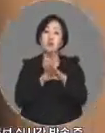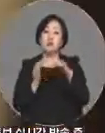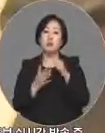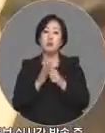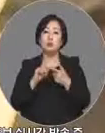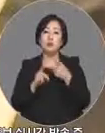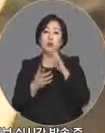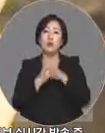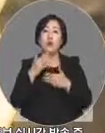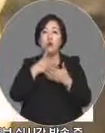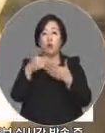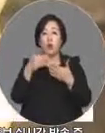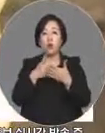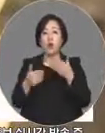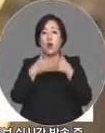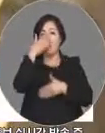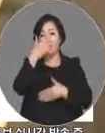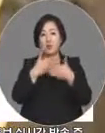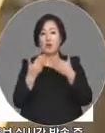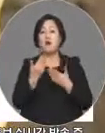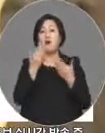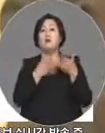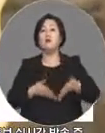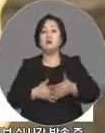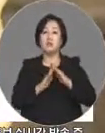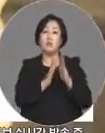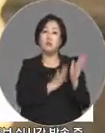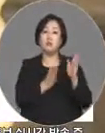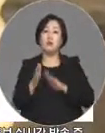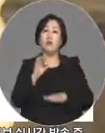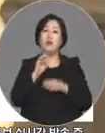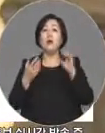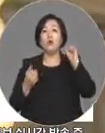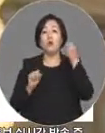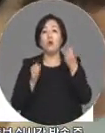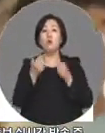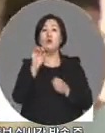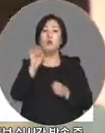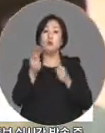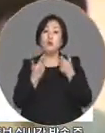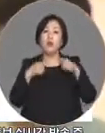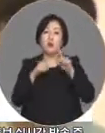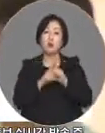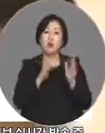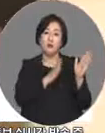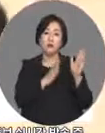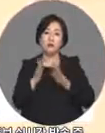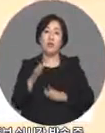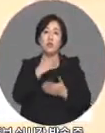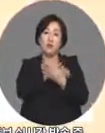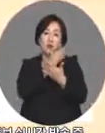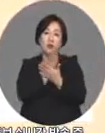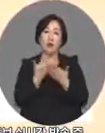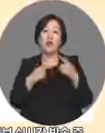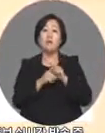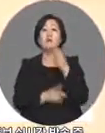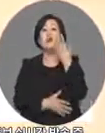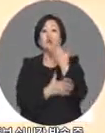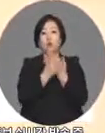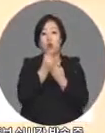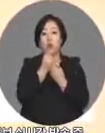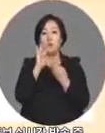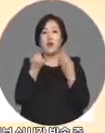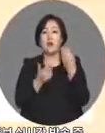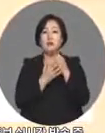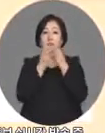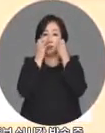회화, 미디어 아트 설치뿐만 아니라 공연, 비보잉 모든 장르들이 융합되는 새로운 실험적인